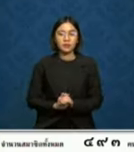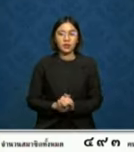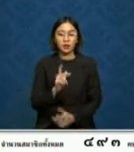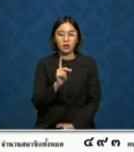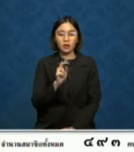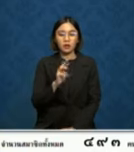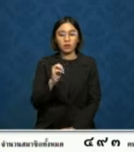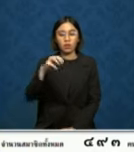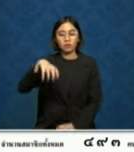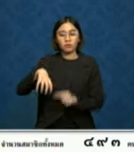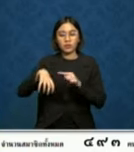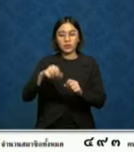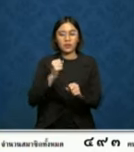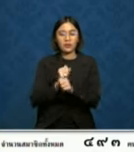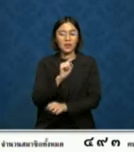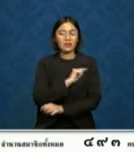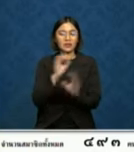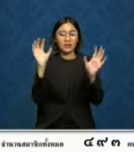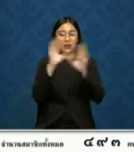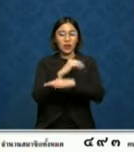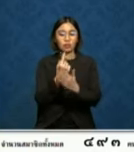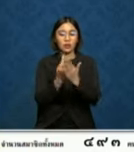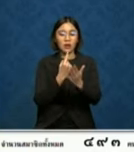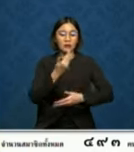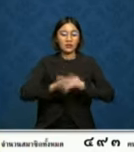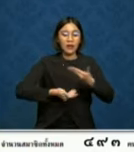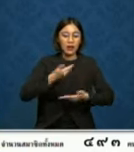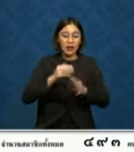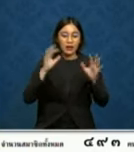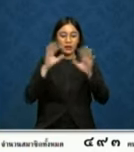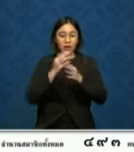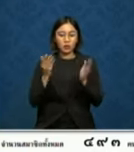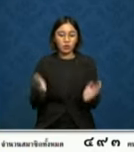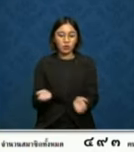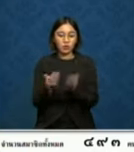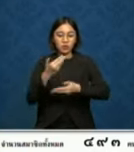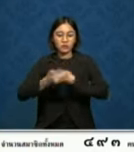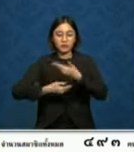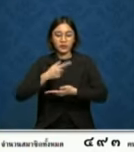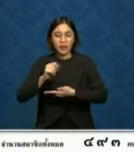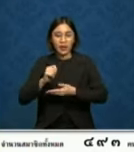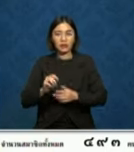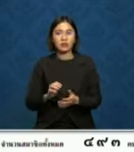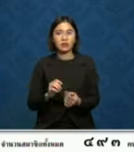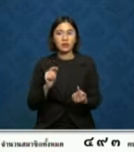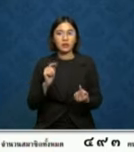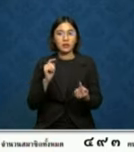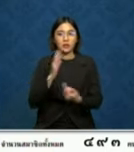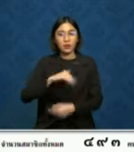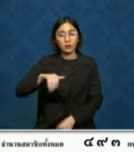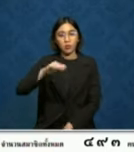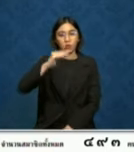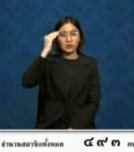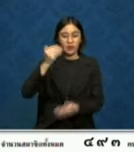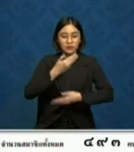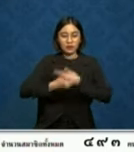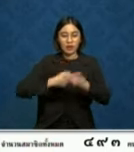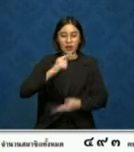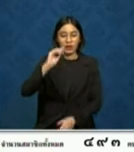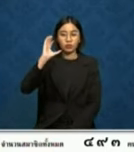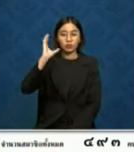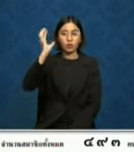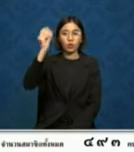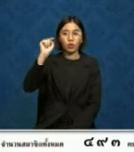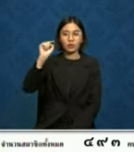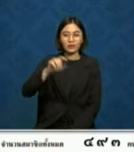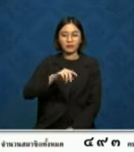กรมนี้ทำหน้าที่เป็นเหมือนเซล์ Manทำหน้าที่เป็นเหมือนผู้ส่งเสริมการตลาดนะครับซึ่งเราทราบกันดีตลาดทั่วโลกย่อม